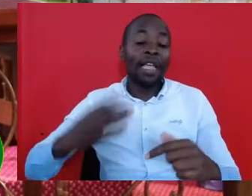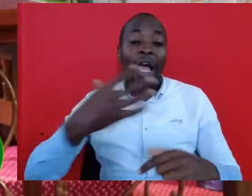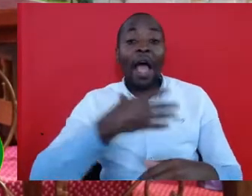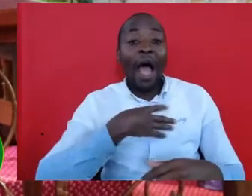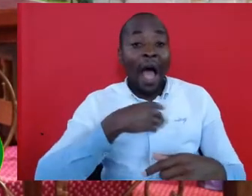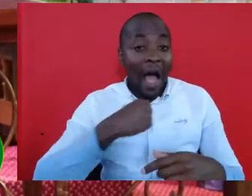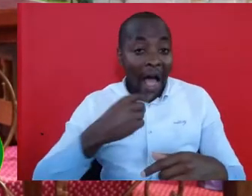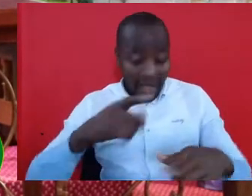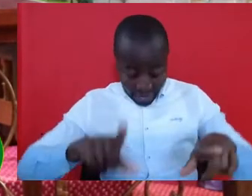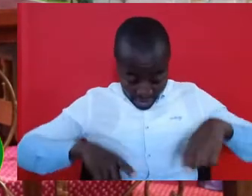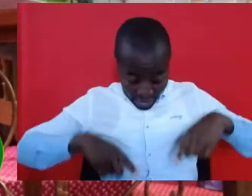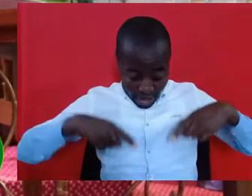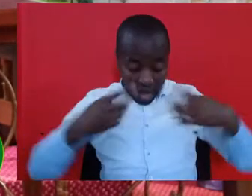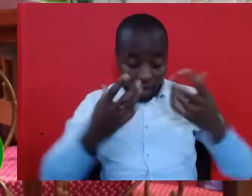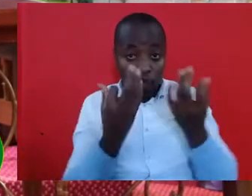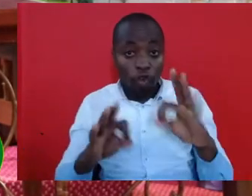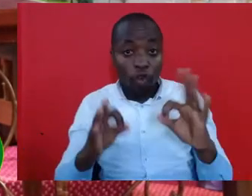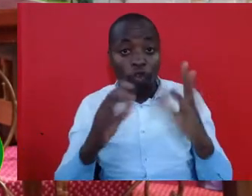wa uzima